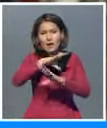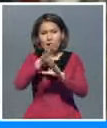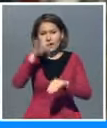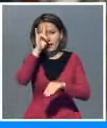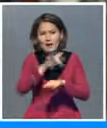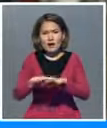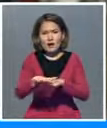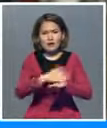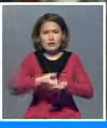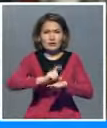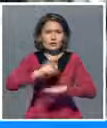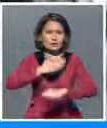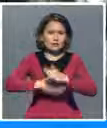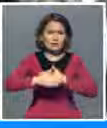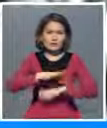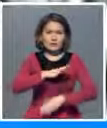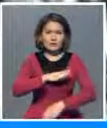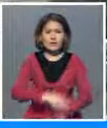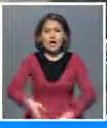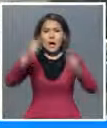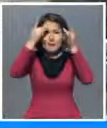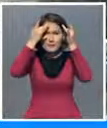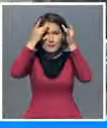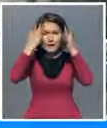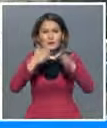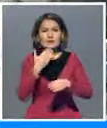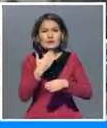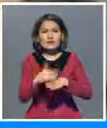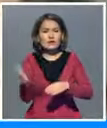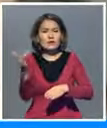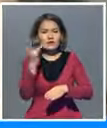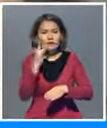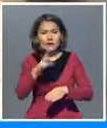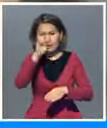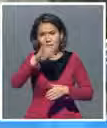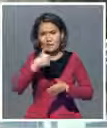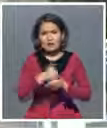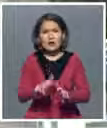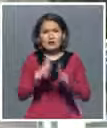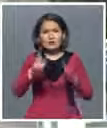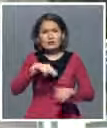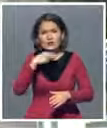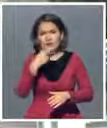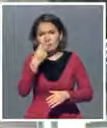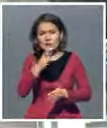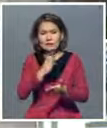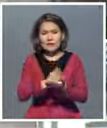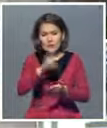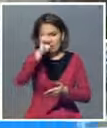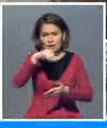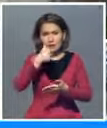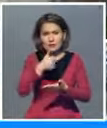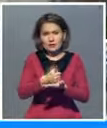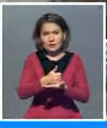халықтың жүрегіне қуаныш сезімін ұялатты. Мәдениет саласына елбасымыздың көңіл бөлгендігі қуаныш деп ойлаймын. Елбасымыздың